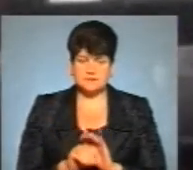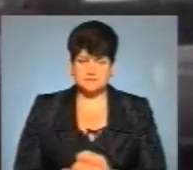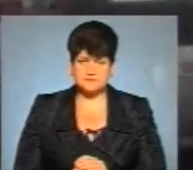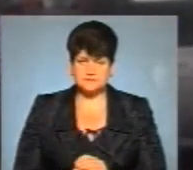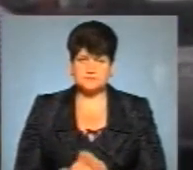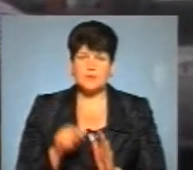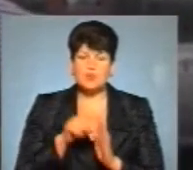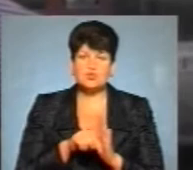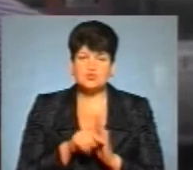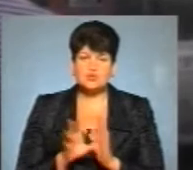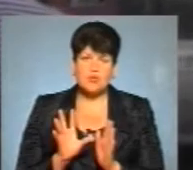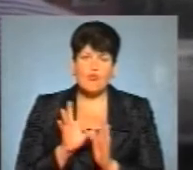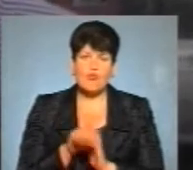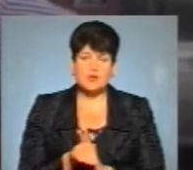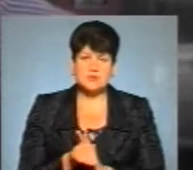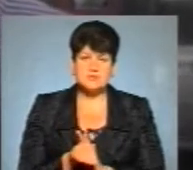По суті, вводиться